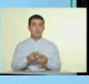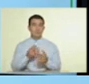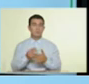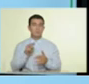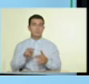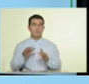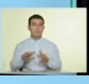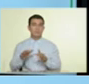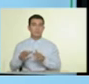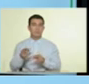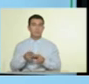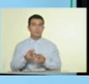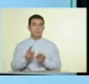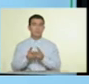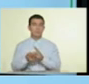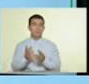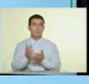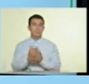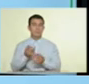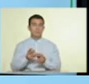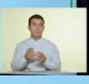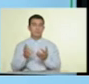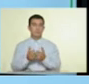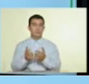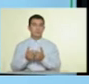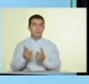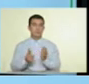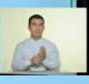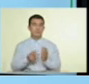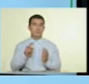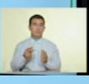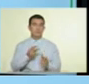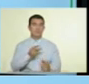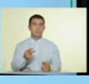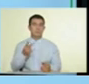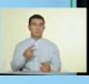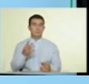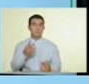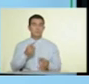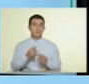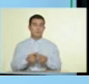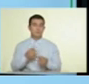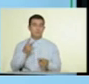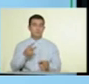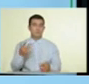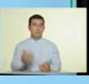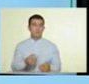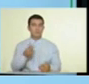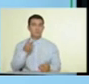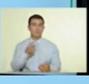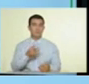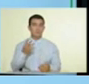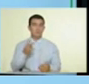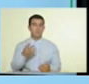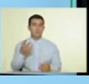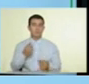kamayuvchini topishdan foydalanib hisoblaymiz. 7p barobar 24 qo'shib 25. 24 ga 25